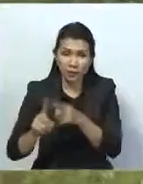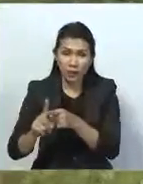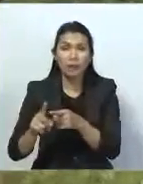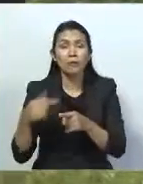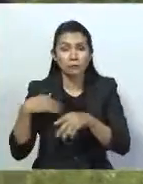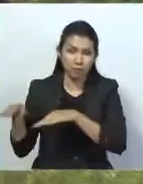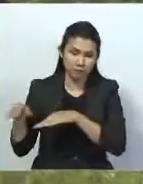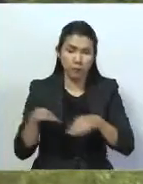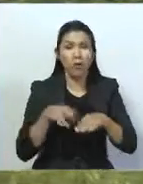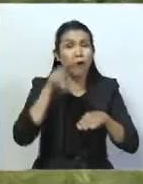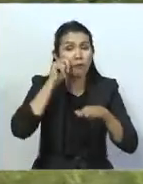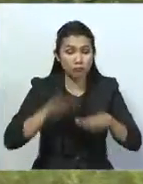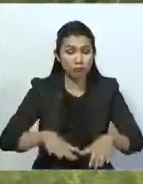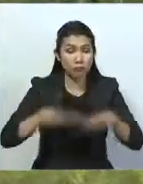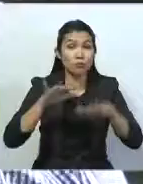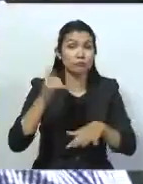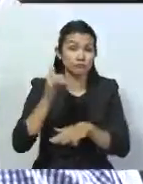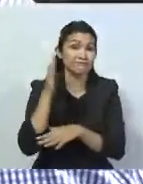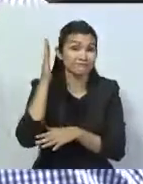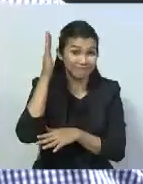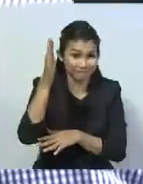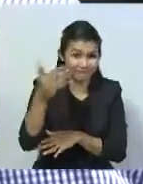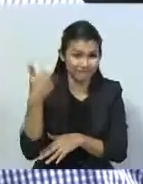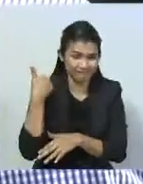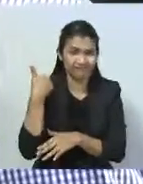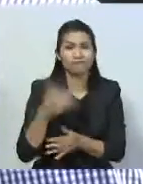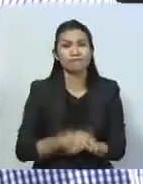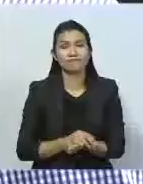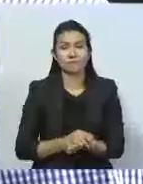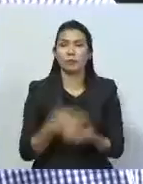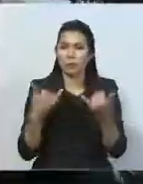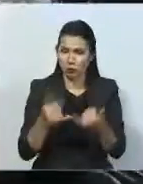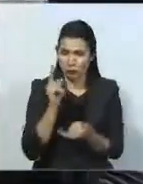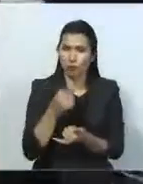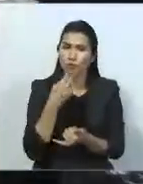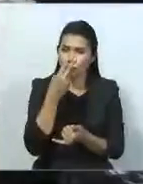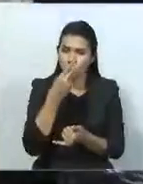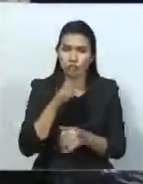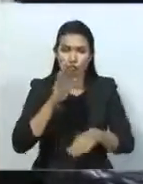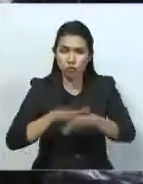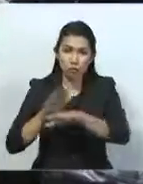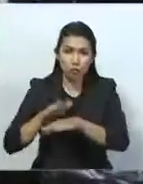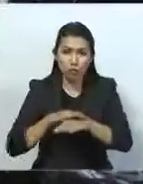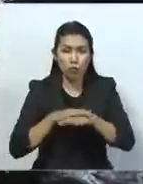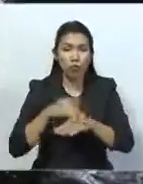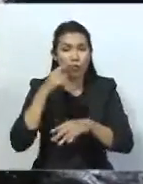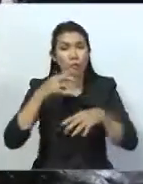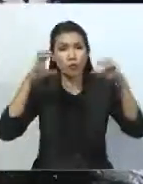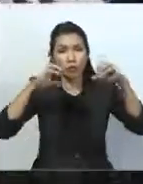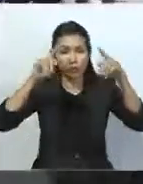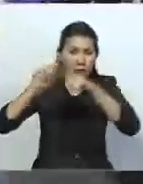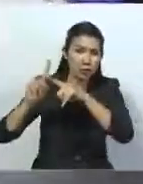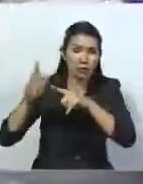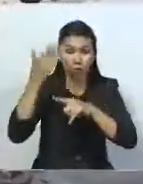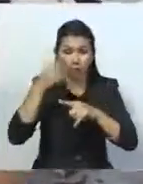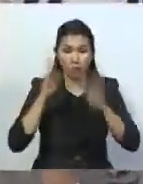ที่จะรับมือกับปัญหาน้ำท่วมที่อาจจะเกิดขึ้นในอนาคตด้วยนะคะ ค่ะตอนนี้ต้องติดตามประกาศต่างๆนะคะจากเจ้าหน้าที่เพราะว่าเจ้าหน้าที่ก็เ